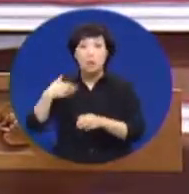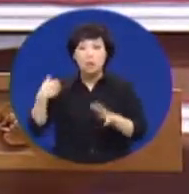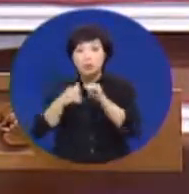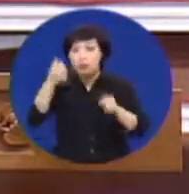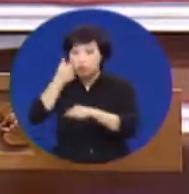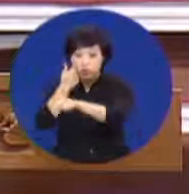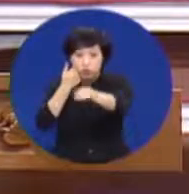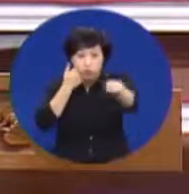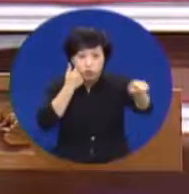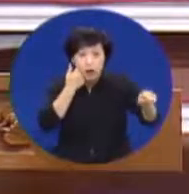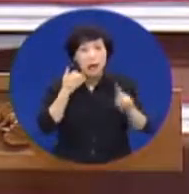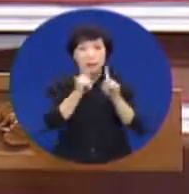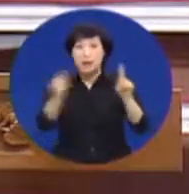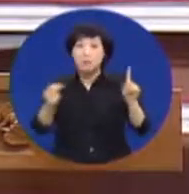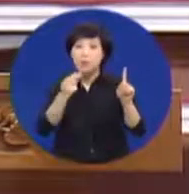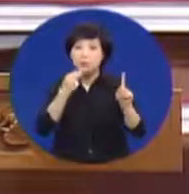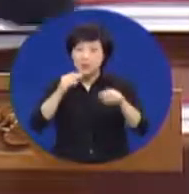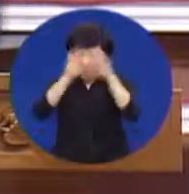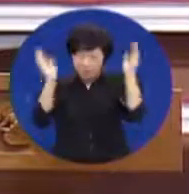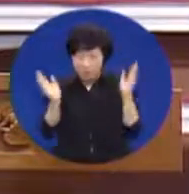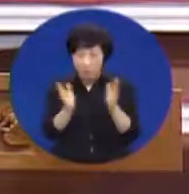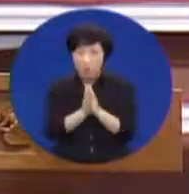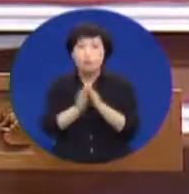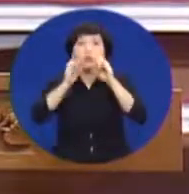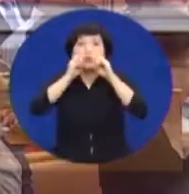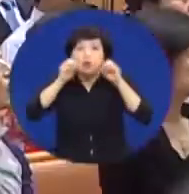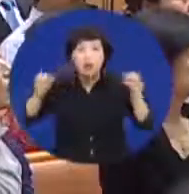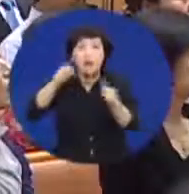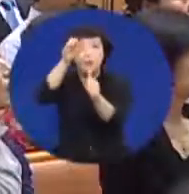사람이 없도록 다 전해줘.